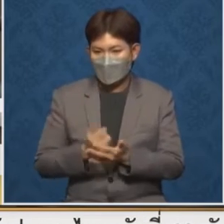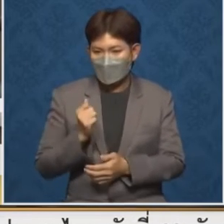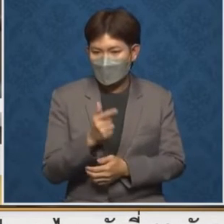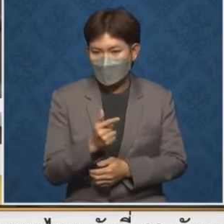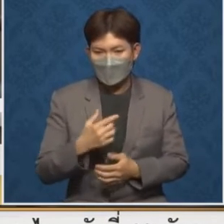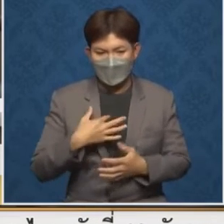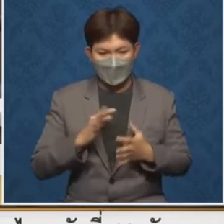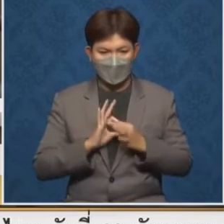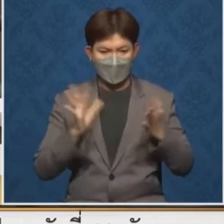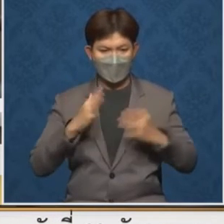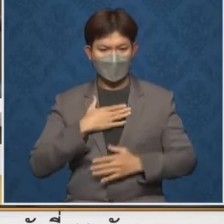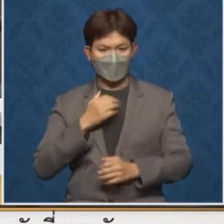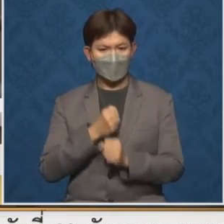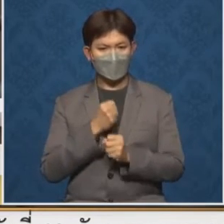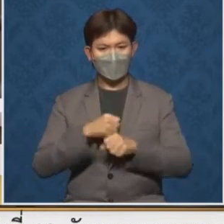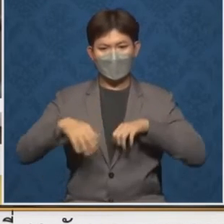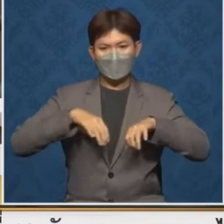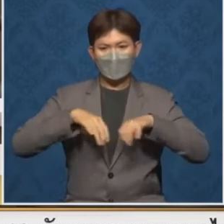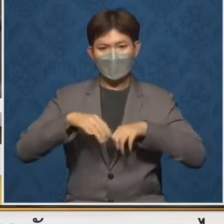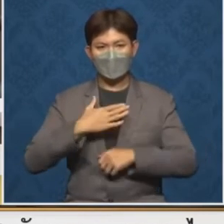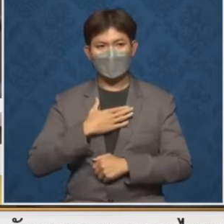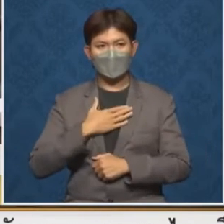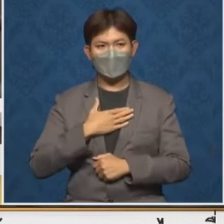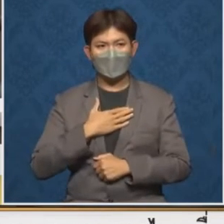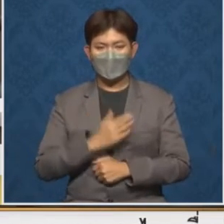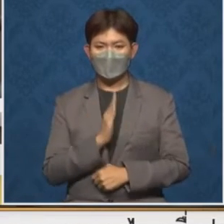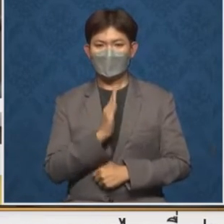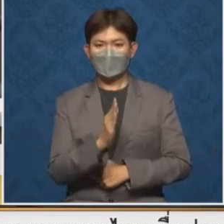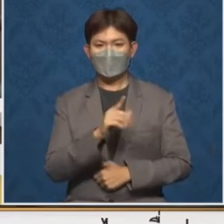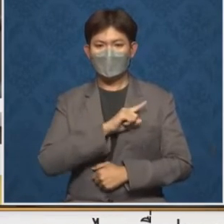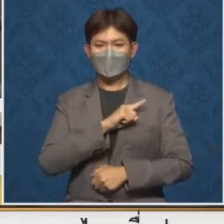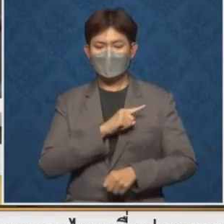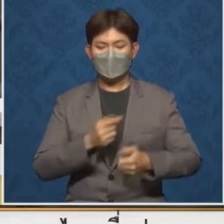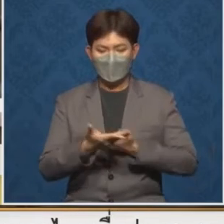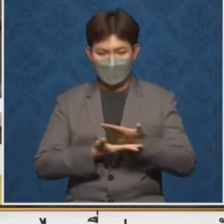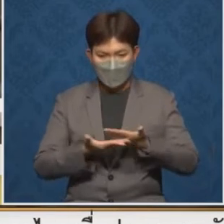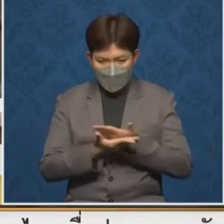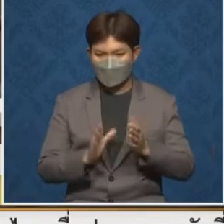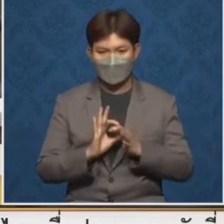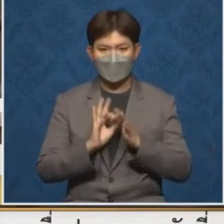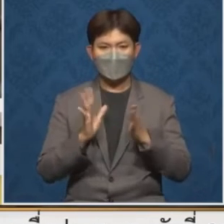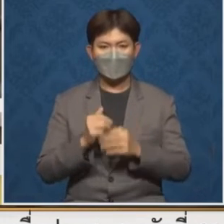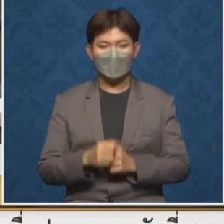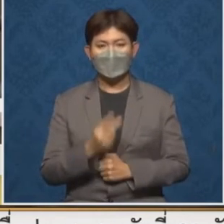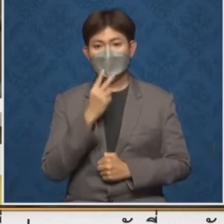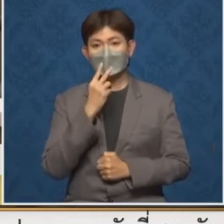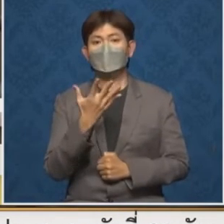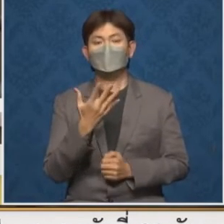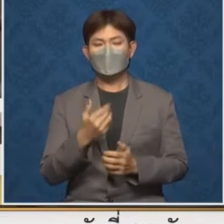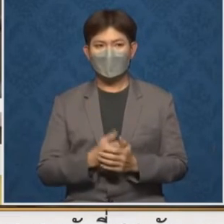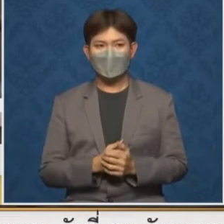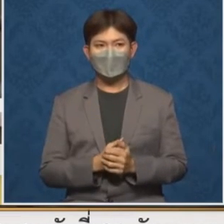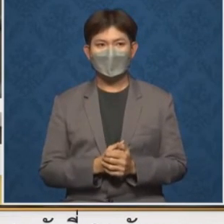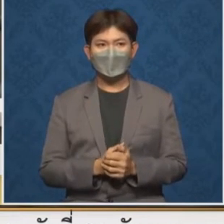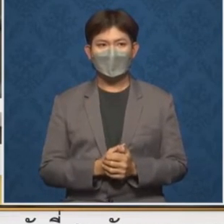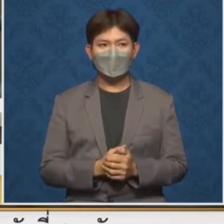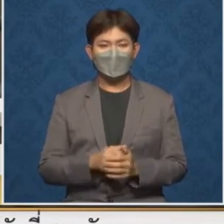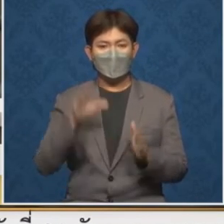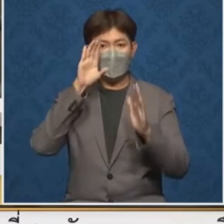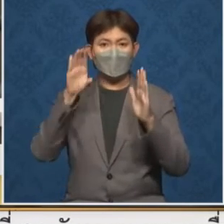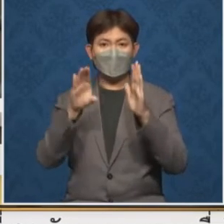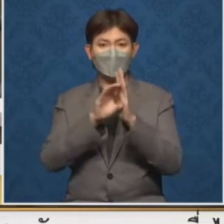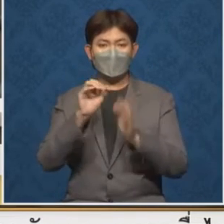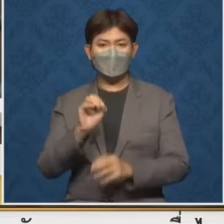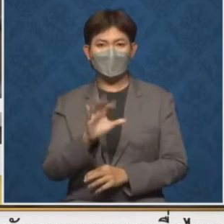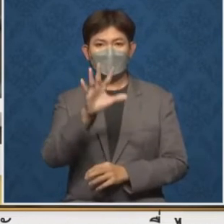ไม่ได้เกี่ยวของอะไรกักทำงานของตัอนุญาตตุราการอัี้ผมก็ไม่เหจๆนะครับชาิทขึ้มาเมอกี้นะครั